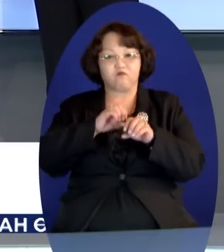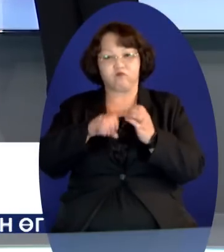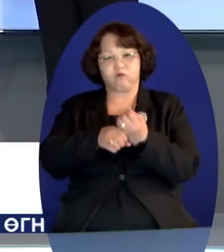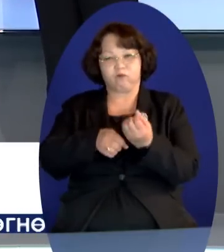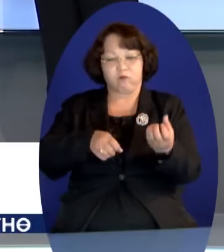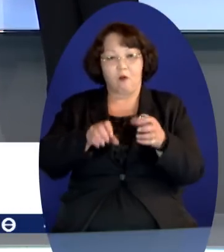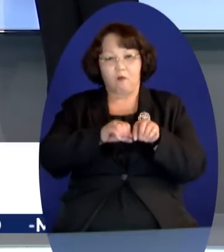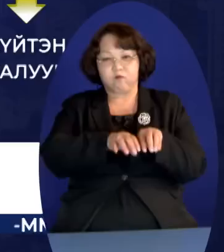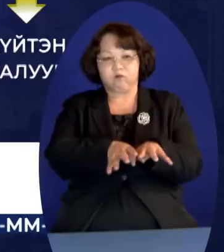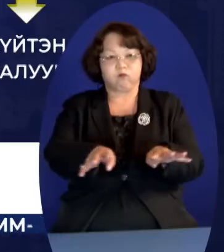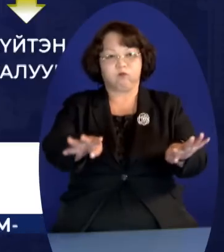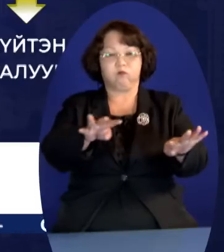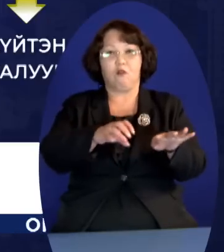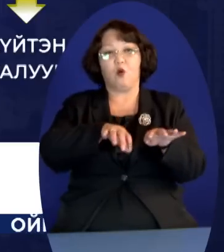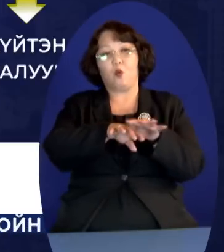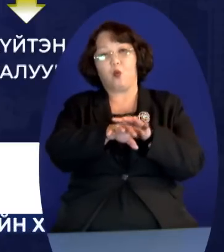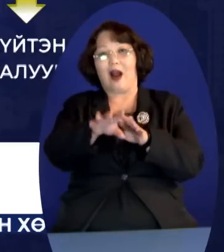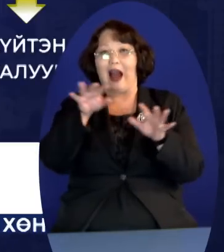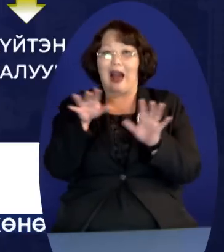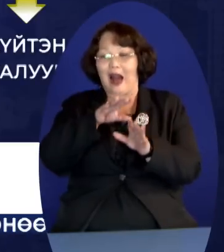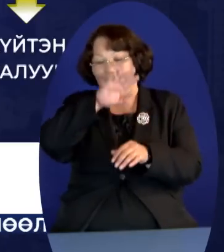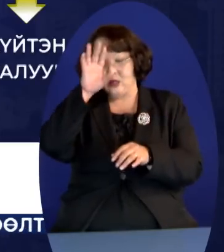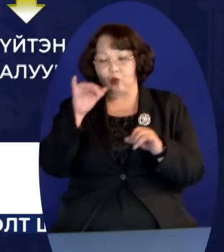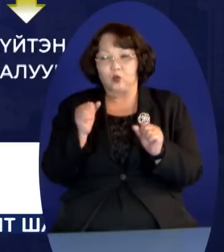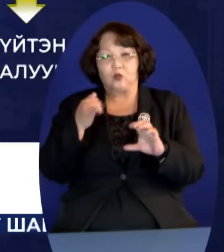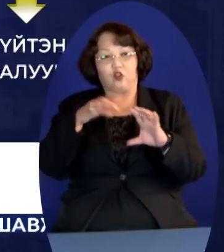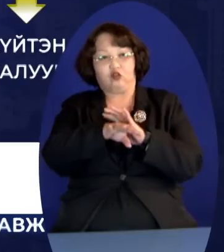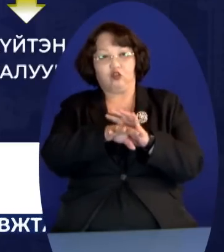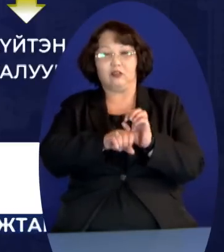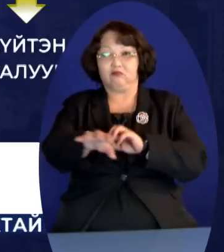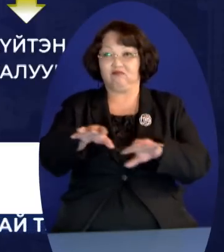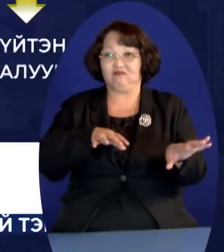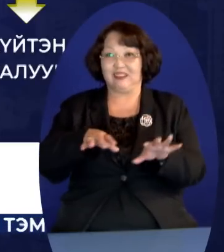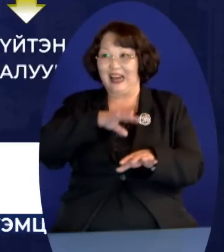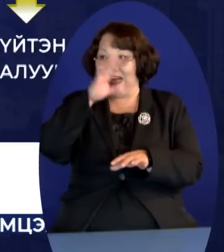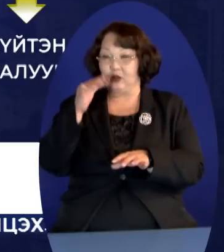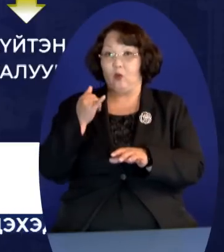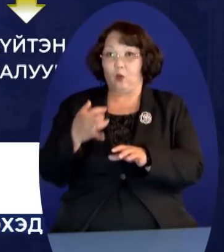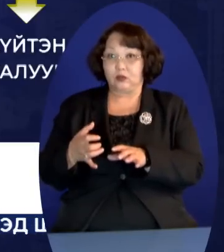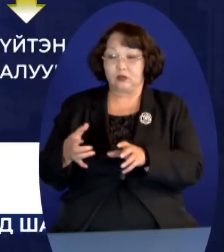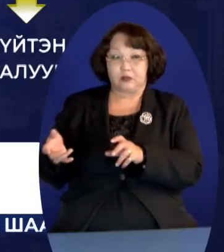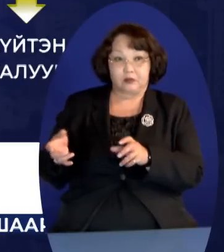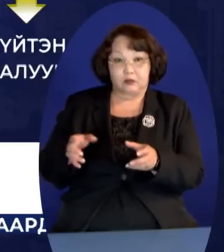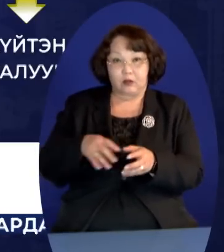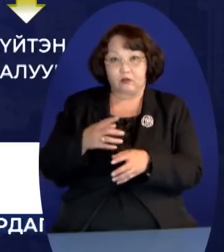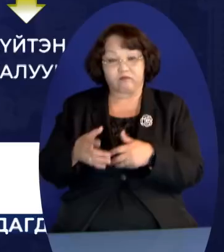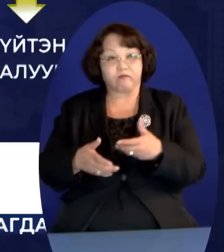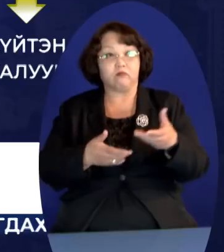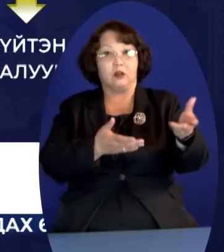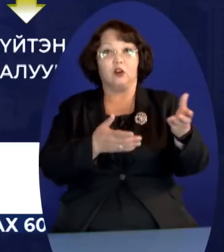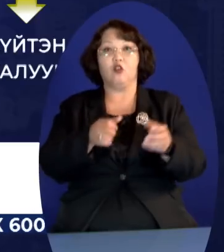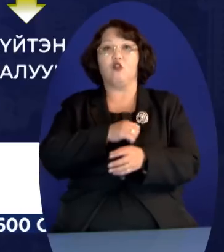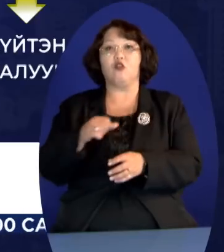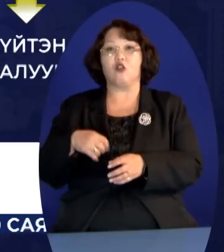усыг хэрэглэгчдэд нийлүүлдэг. За харин одоо тухайн орон сууц аж ахуй нэгж байгууллагууд халуун усыг хэрэглэгчдэд нийлүүлэхдээ өөр өөрсдийн